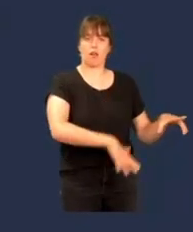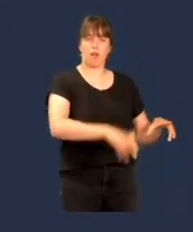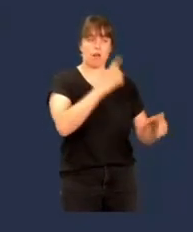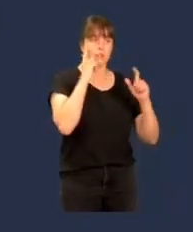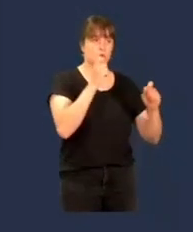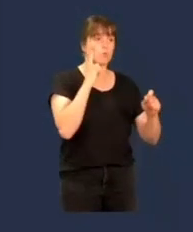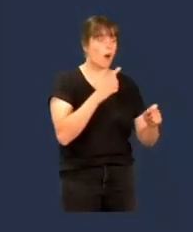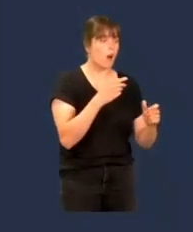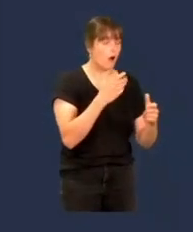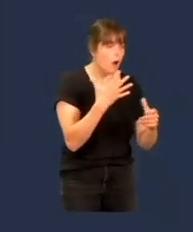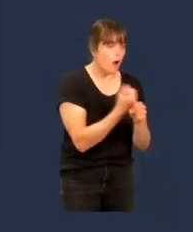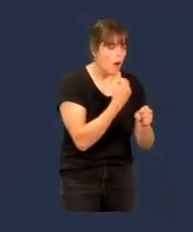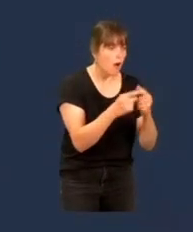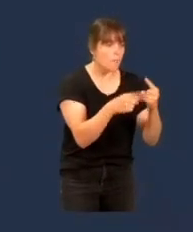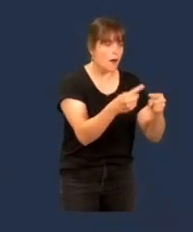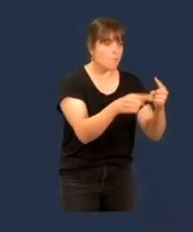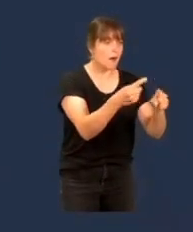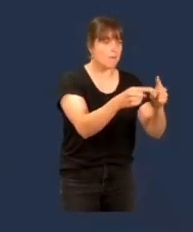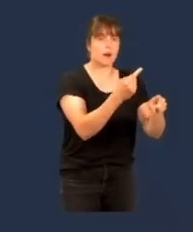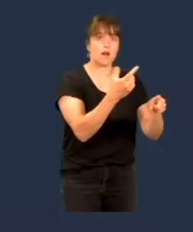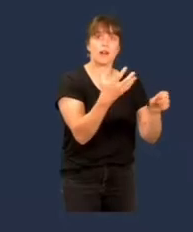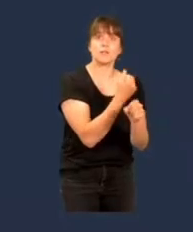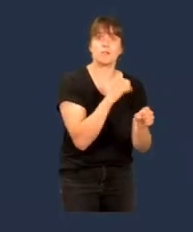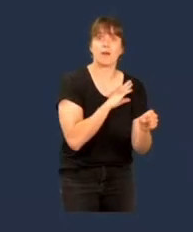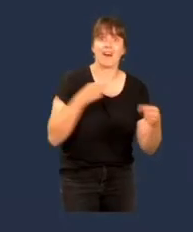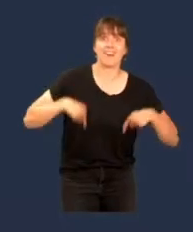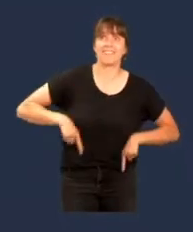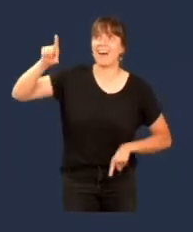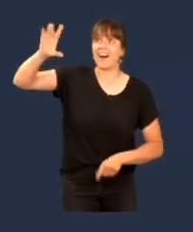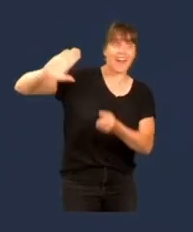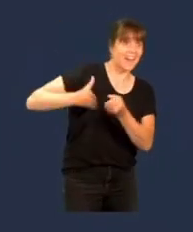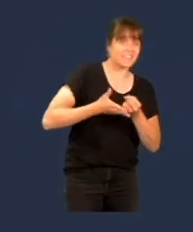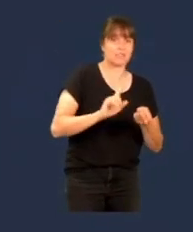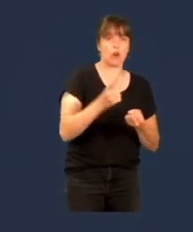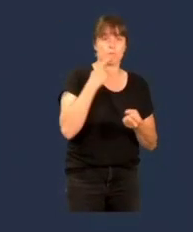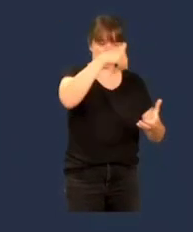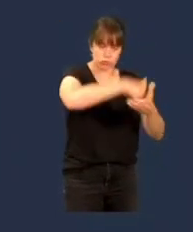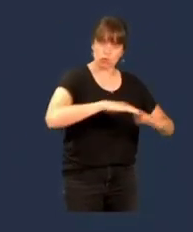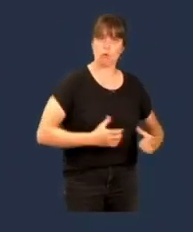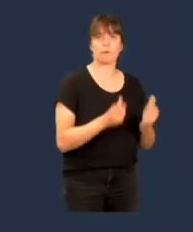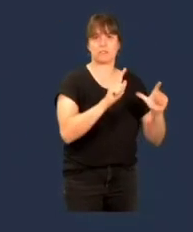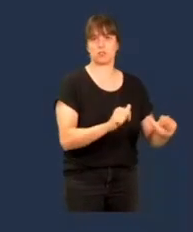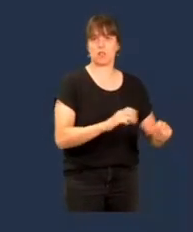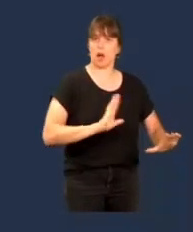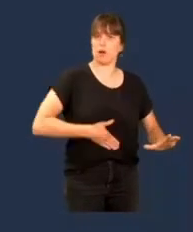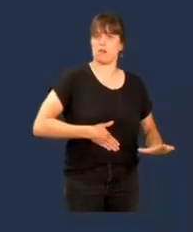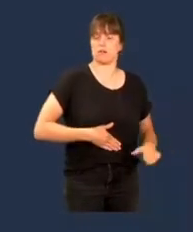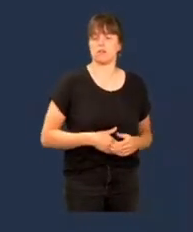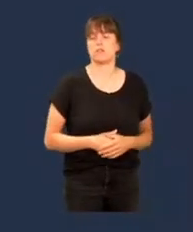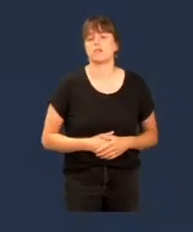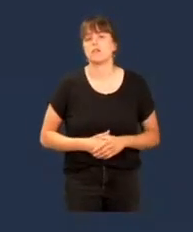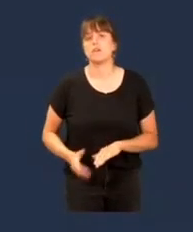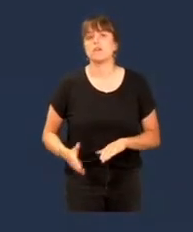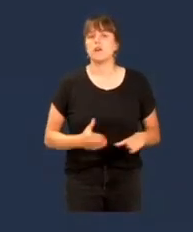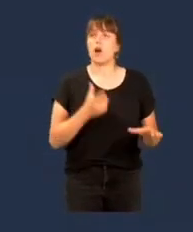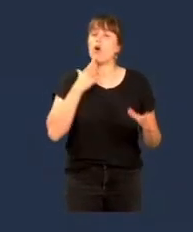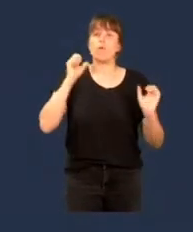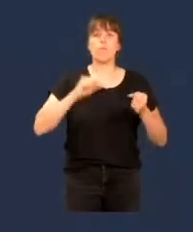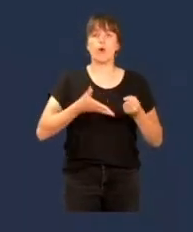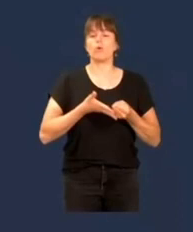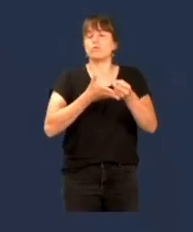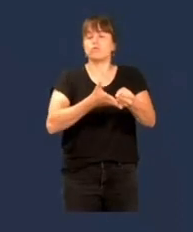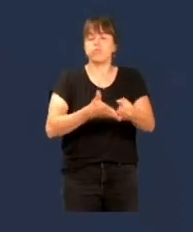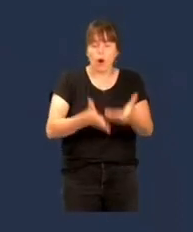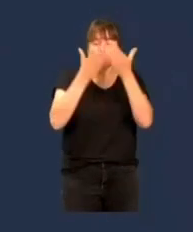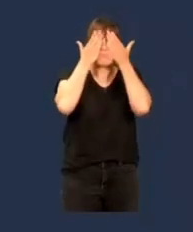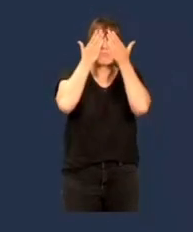à l'État, mais grâce au savoir-faire français. Nous pourrions vous soutenir dans ces initiatives sans jamais sourciller, peut-être